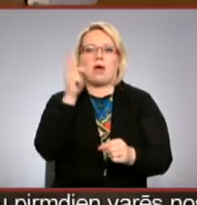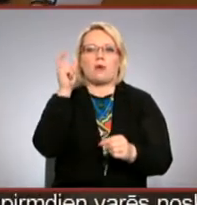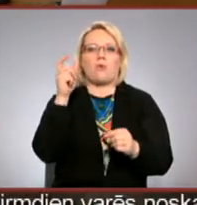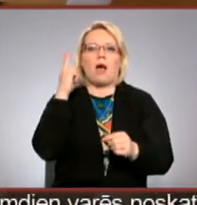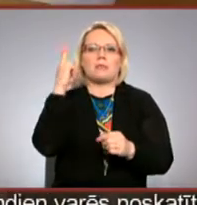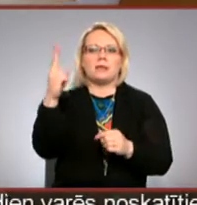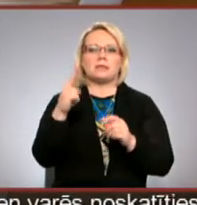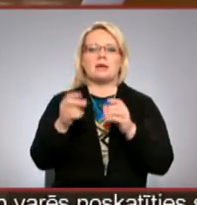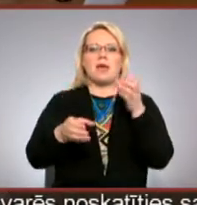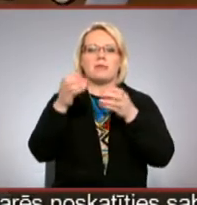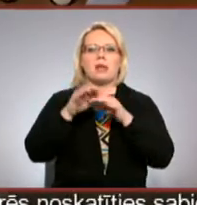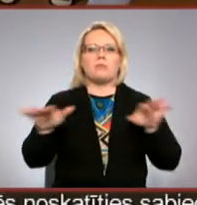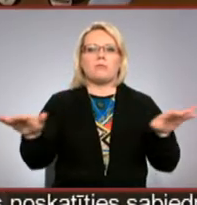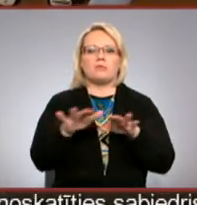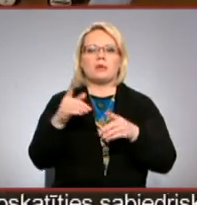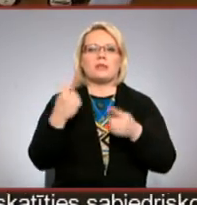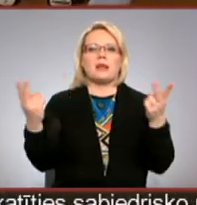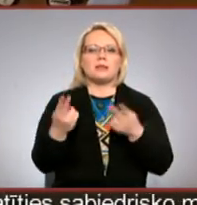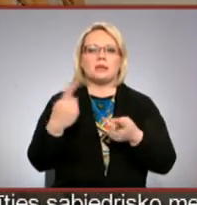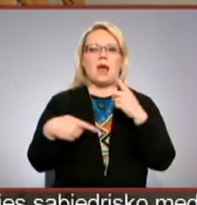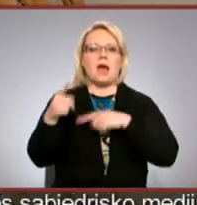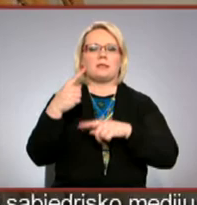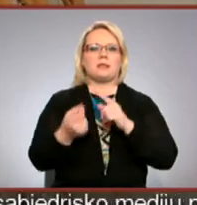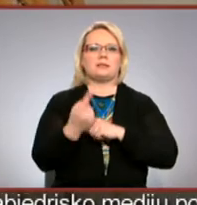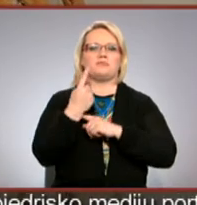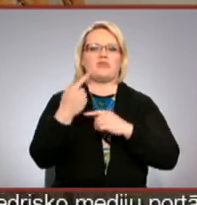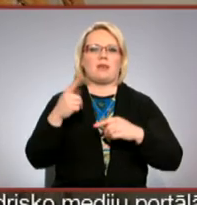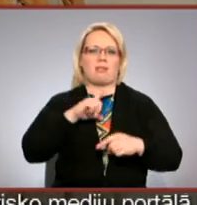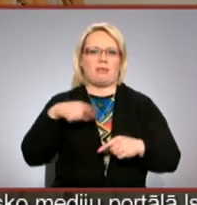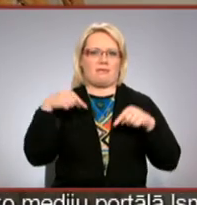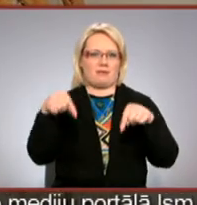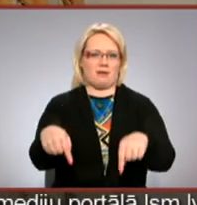ērģeļbūves tradīciju atdzimšanai Latvijā. Līga Ozola, Igors Stāts, Latvijas televīzija.